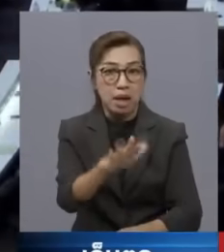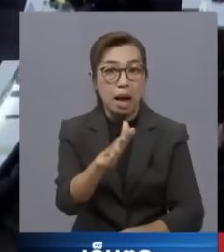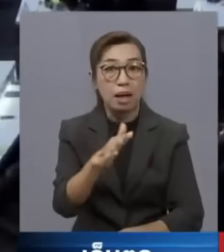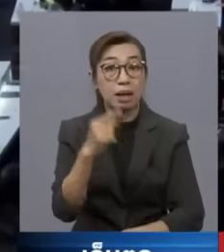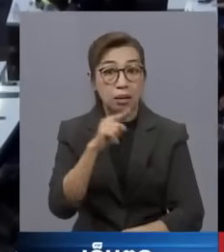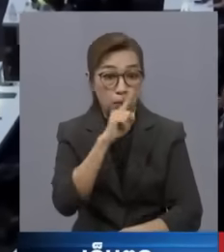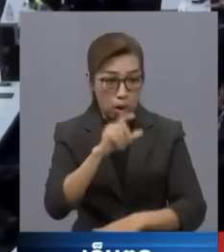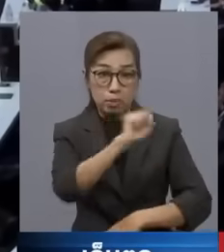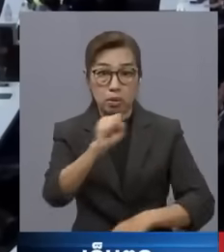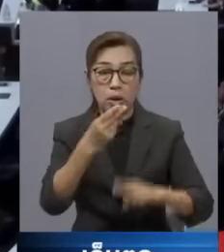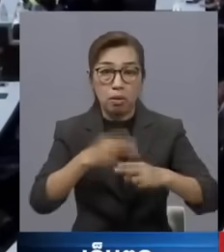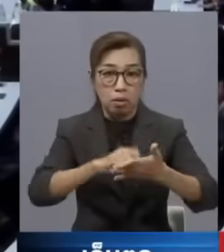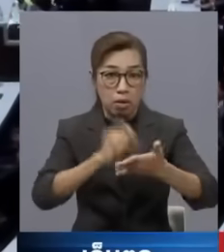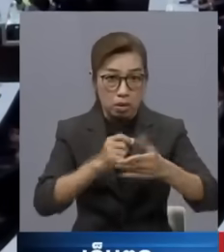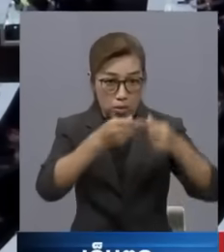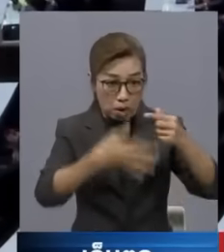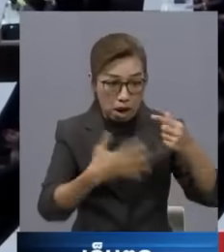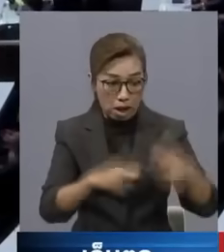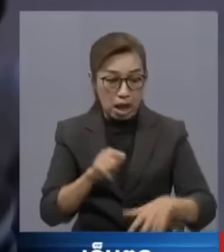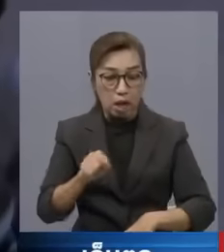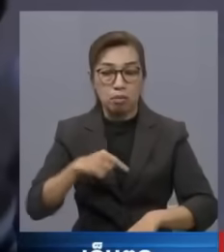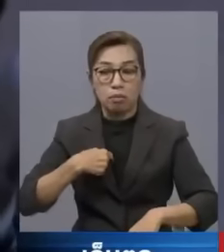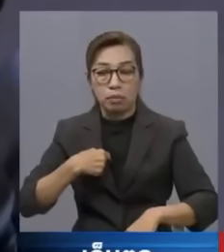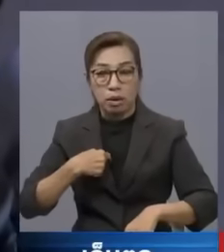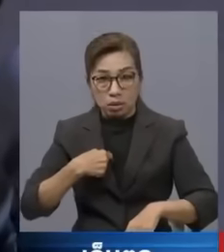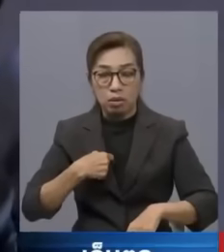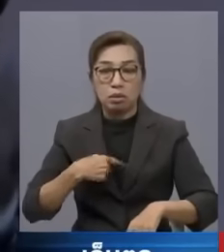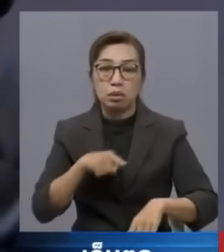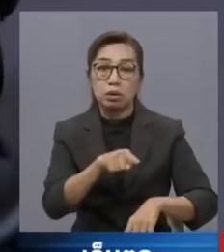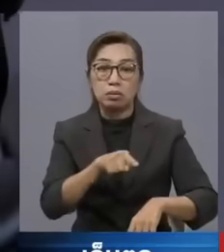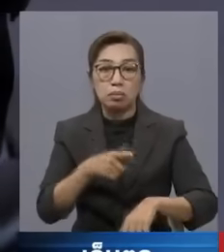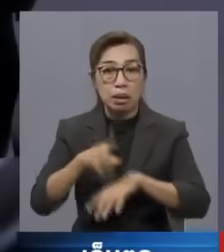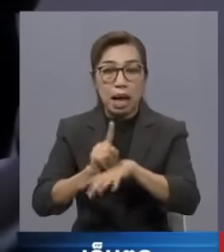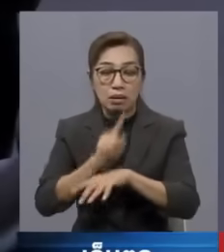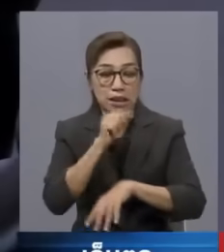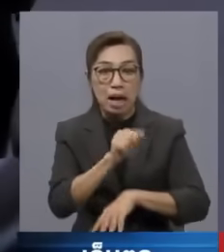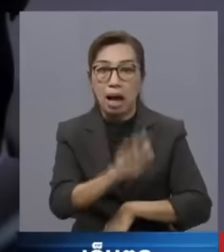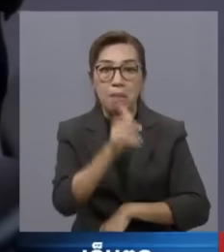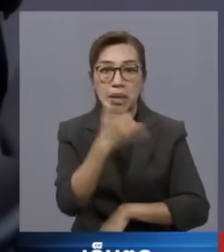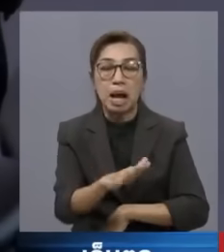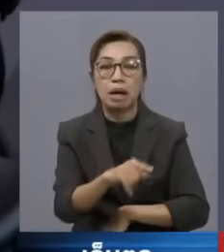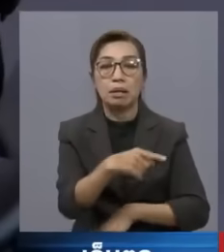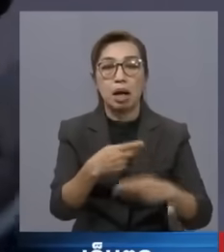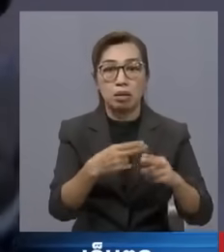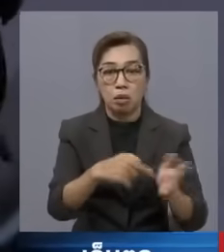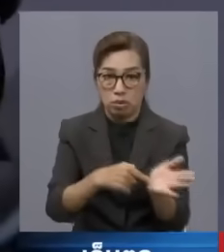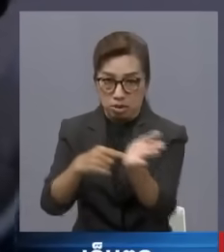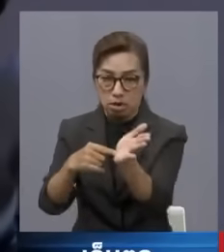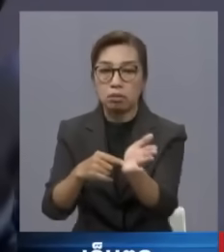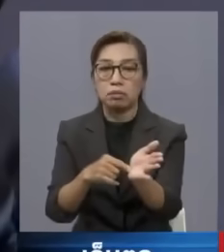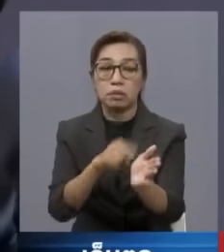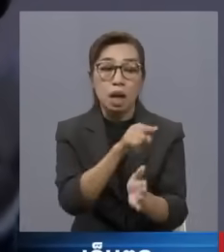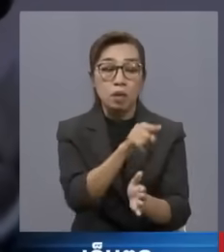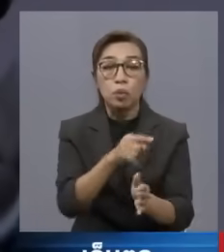ถูกต้องหากจะไม่พิจารณาผู้เสนอญัตติต้องขอถอนด้วยตนเองกับสถานการณ์ที่เกิดขึ้นเมื่อก้าวก่ายยืนยัน